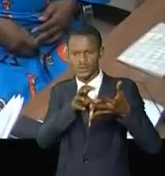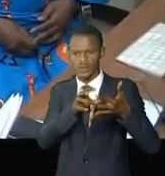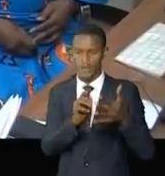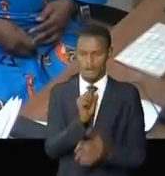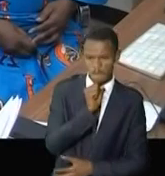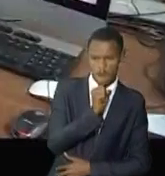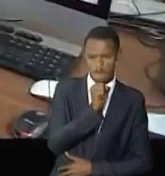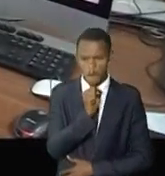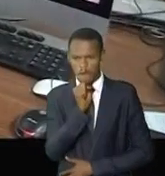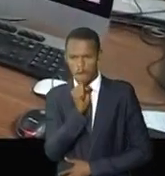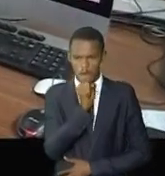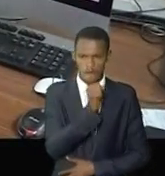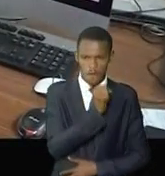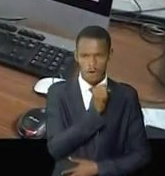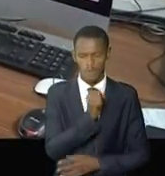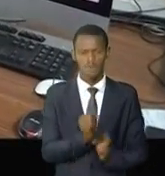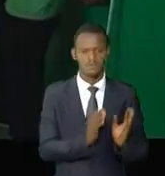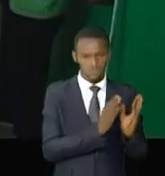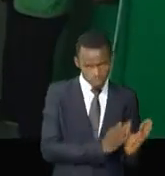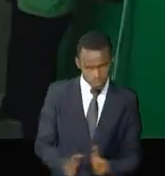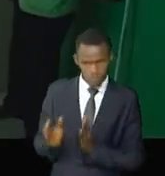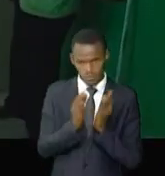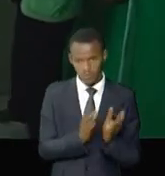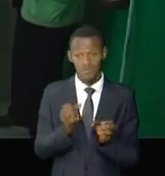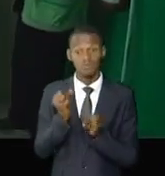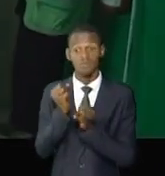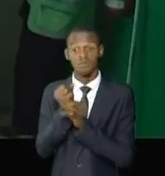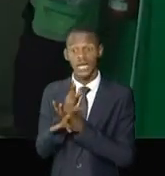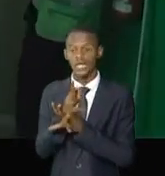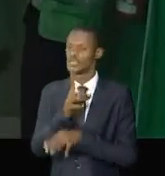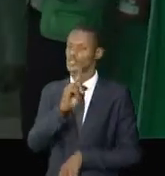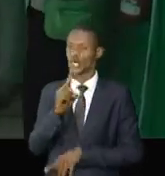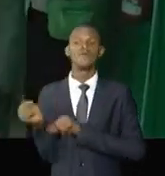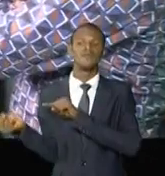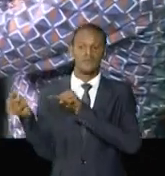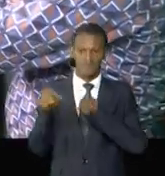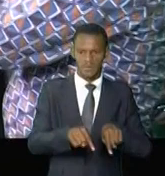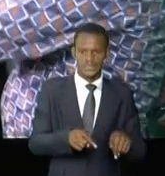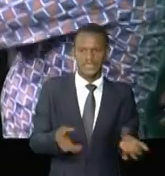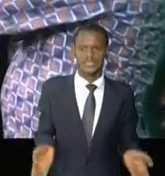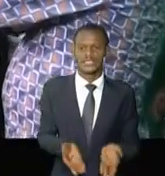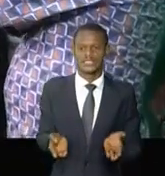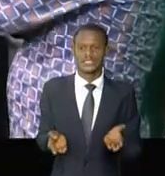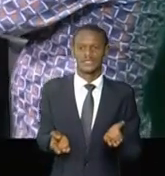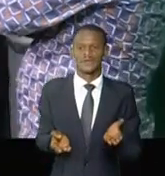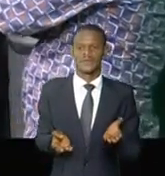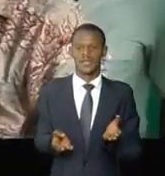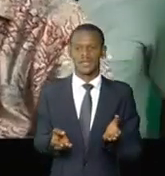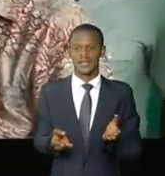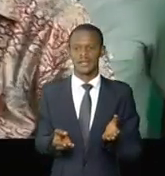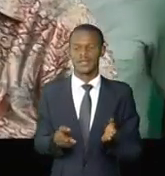détails d'une communication officielle. Ce n'était pas tout. Les stagiaires sont restés longtemps dans les studios du journal télévisé,